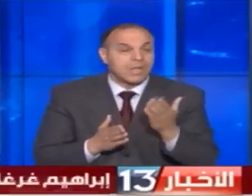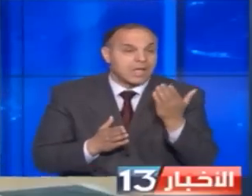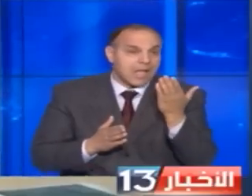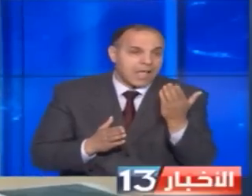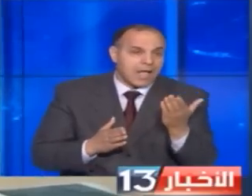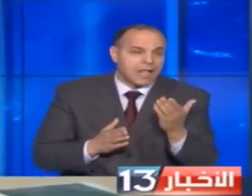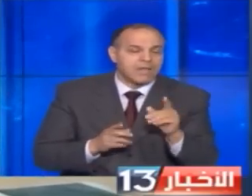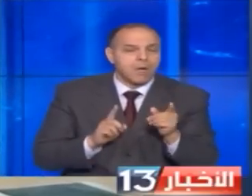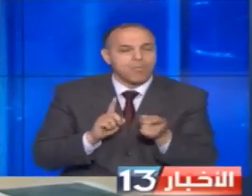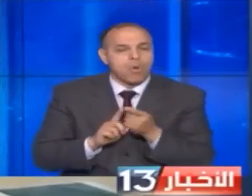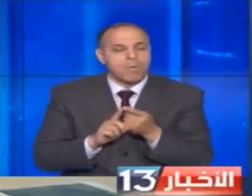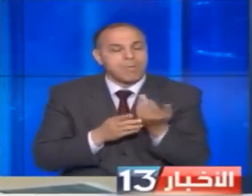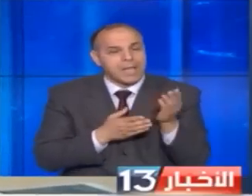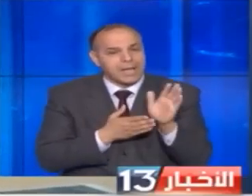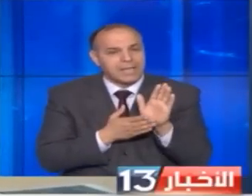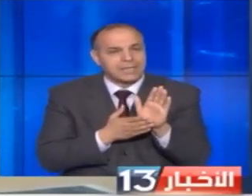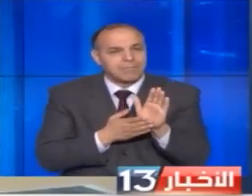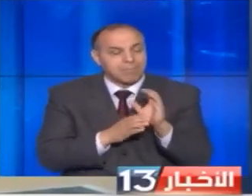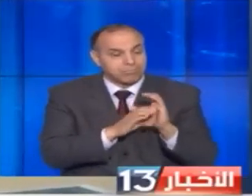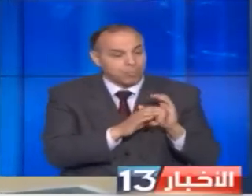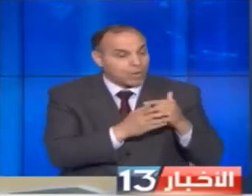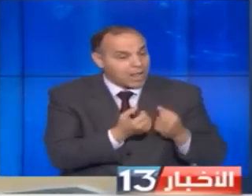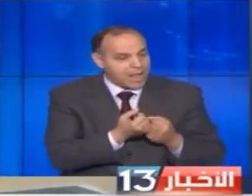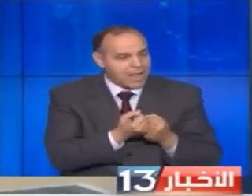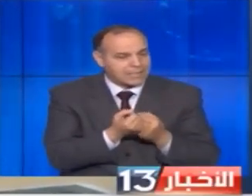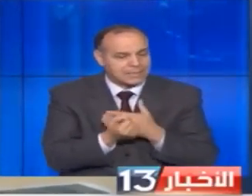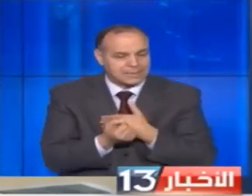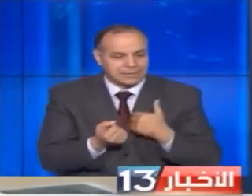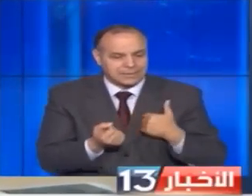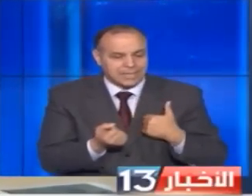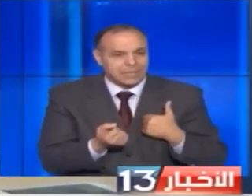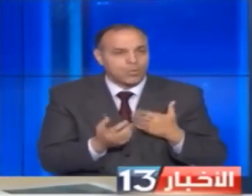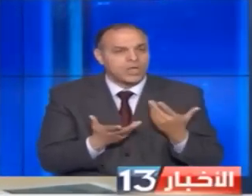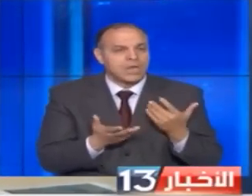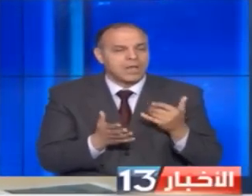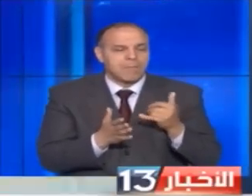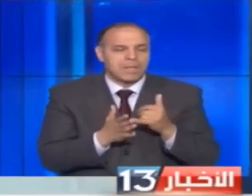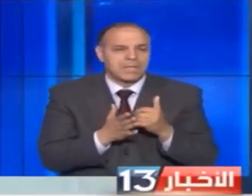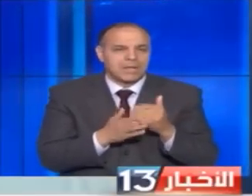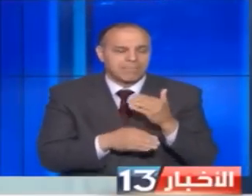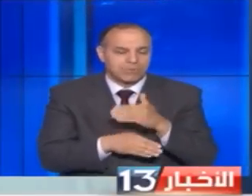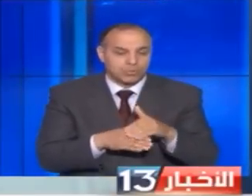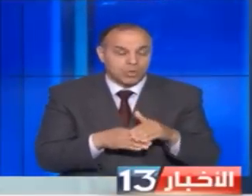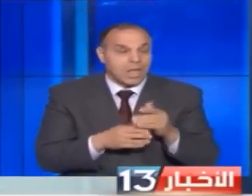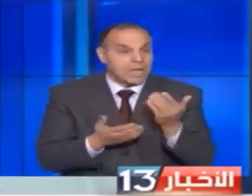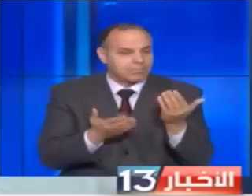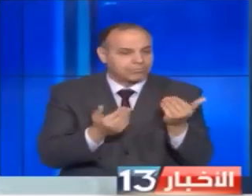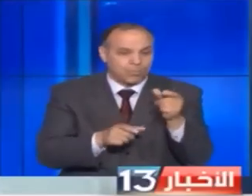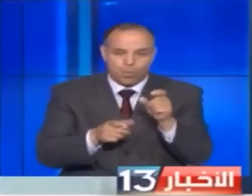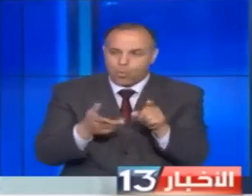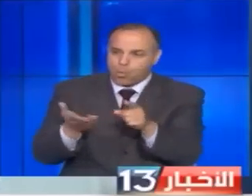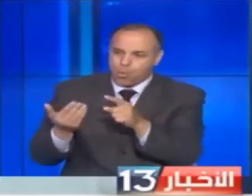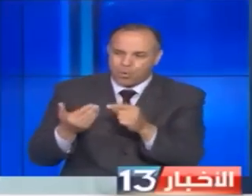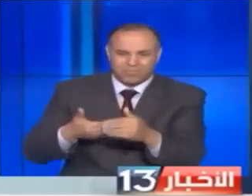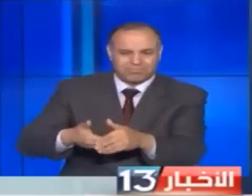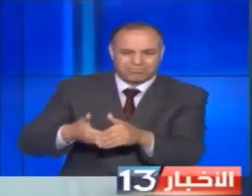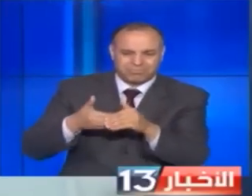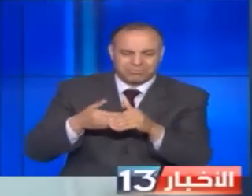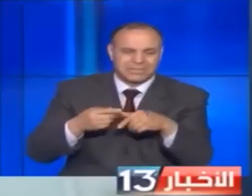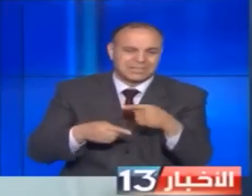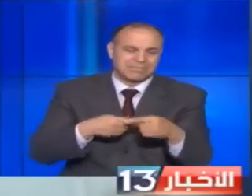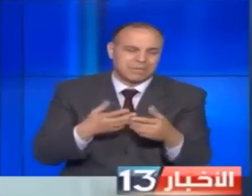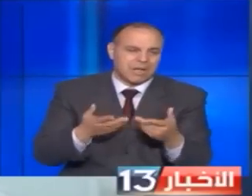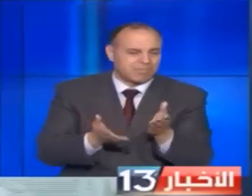وعلى اهميه ما قدمته هذه القافله من خدمات صحيه ينتظر الى اهالي تدخلات دائمه